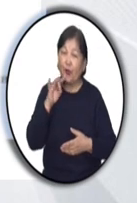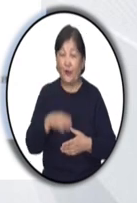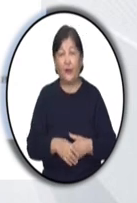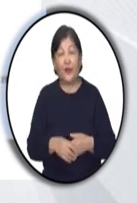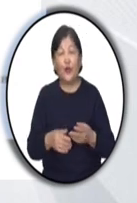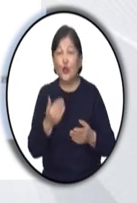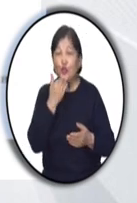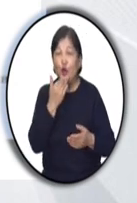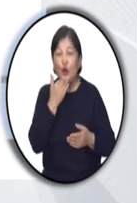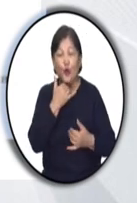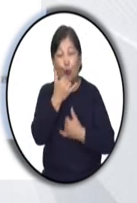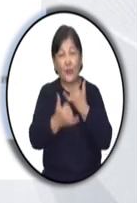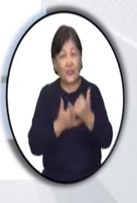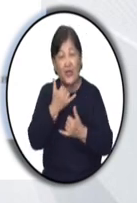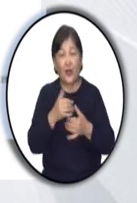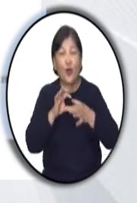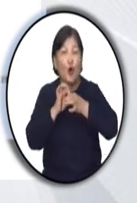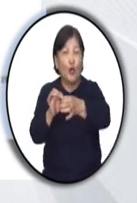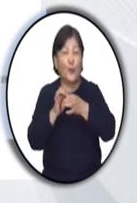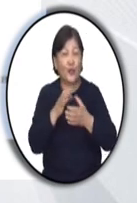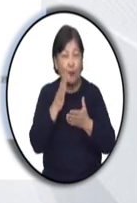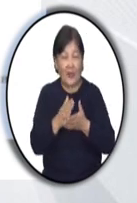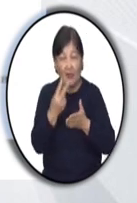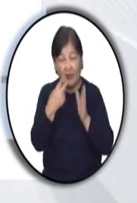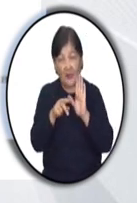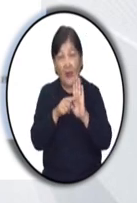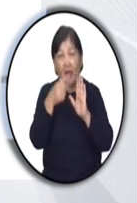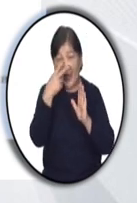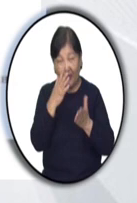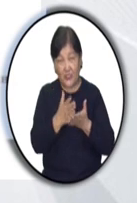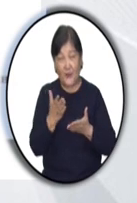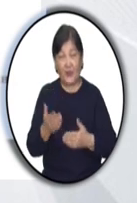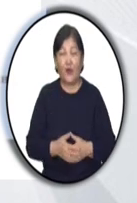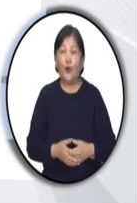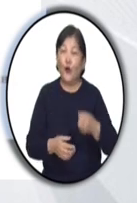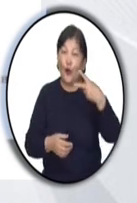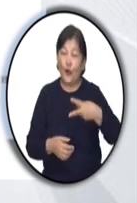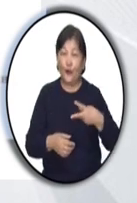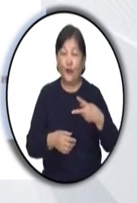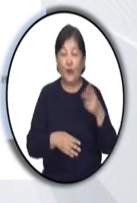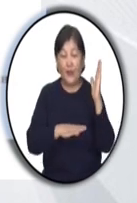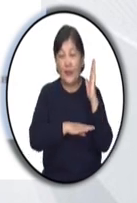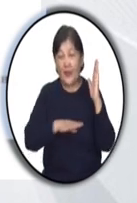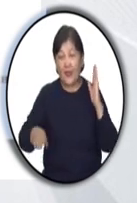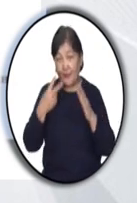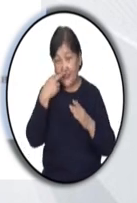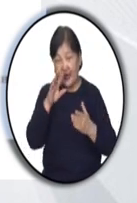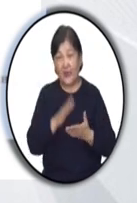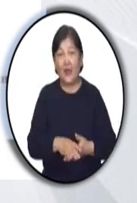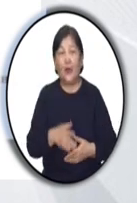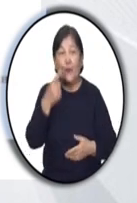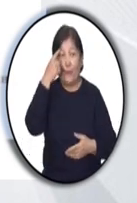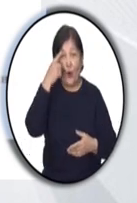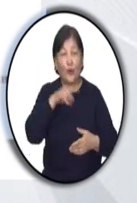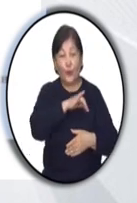экспорт импорт маань бол маш цөөхөн тооны одоо улстай хамааралтай байдгийн байна гэсэн үр дүн харагдаж байна. За хоёр дахь